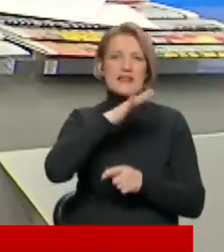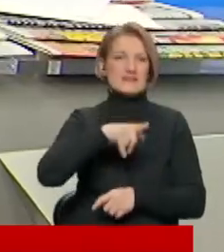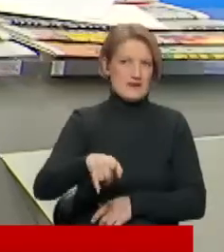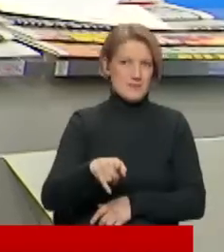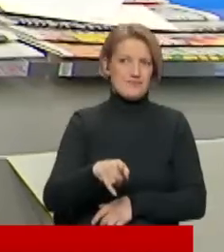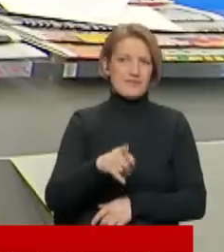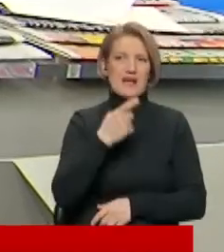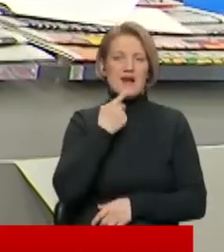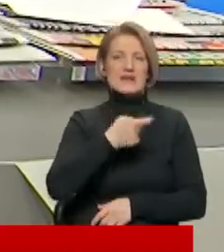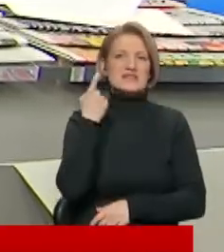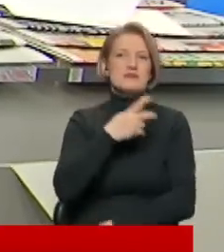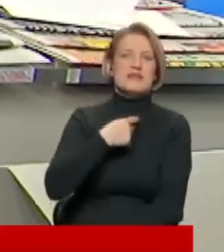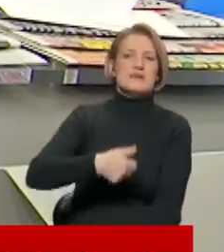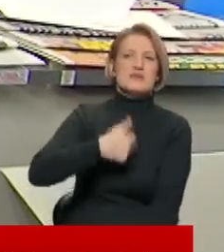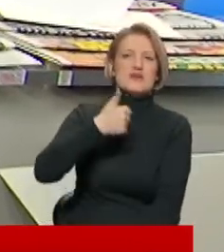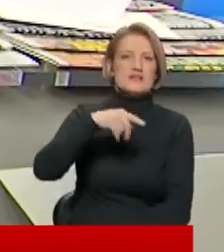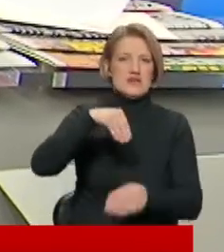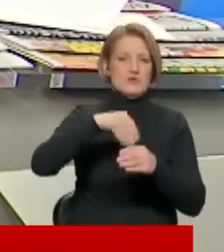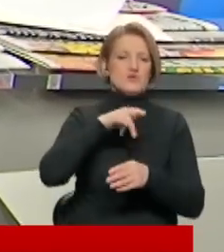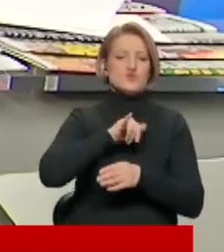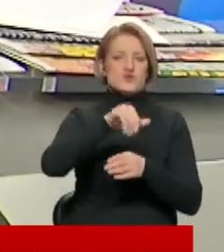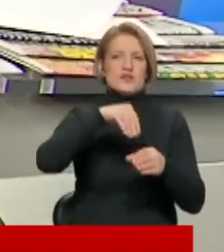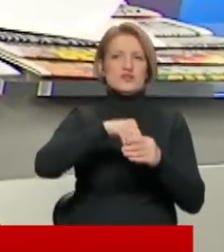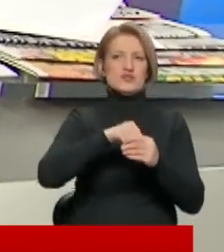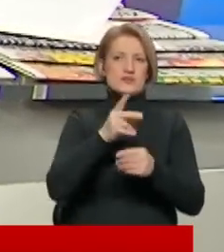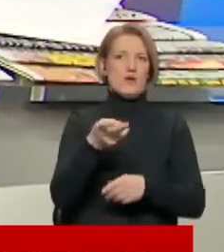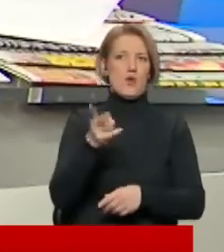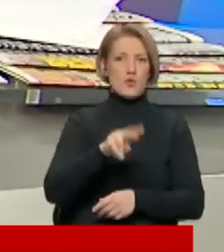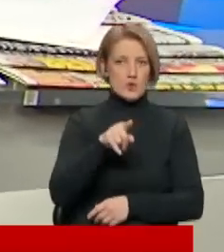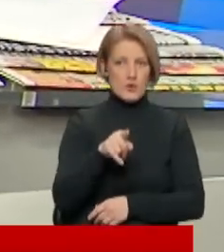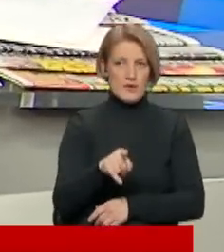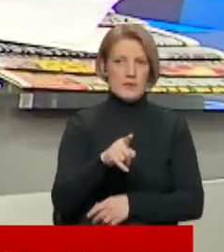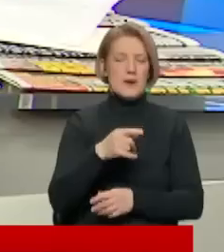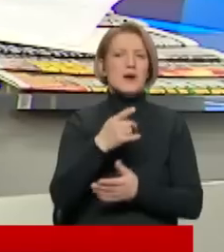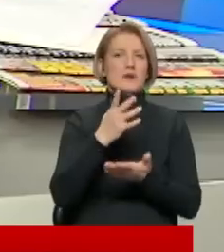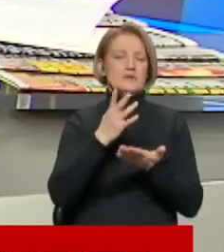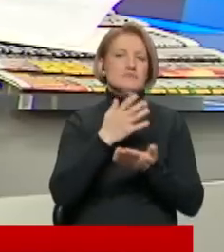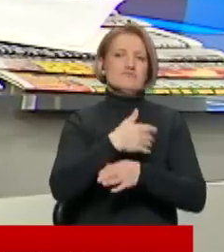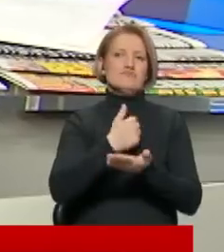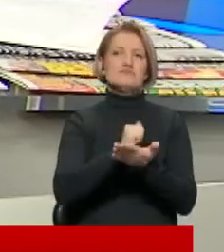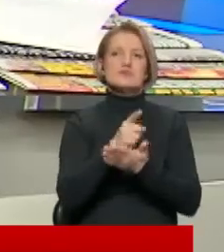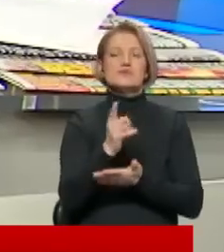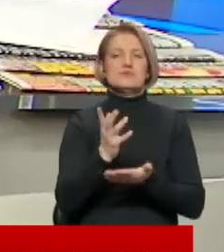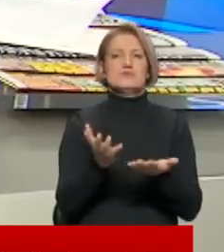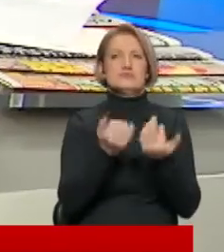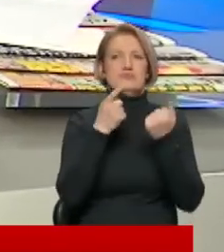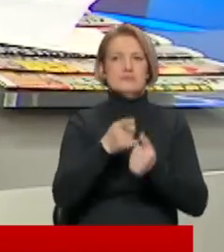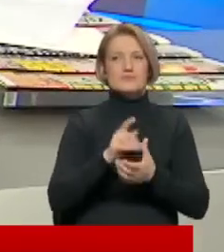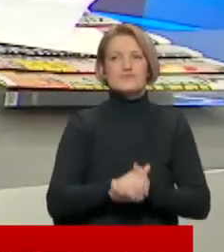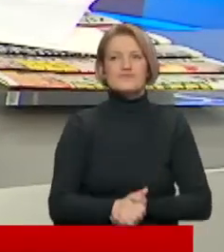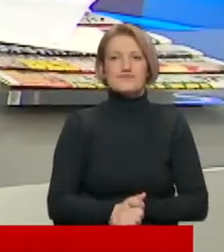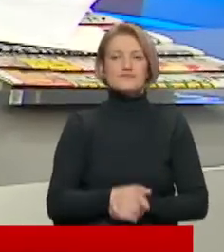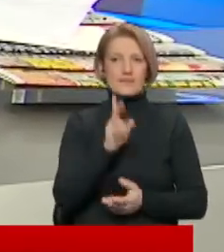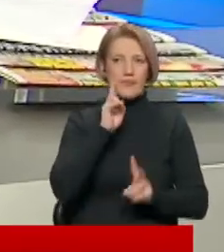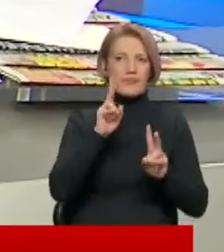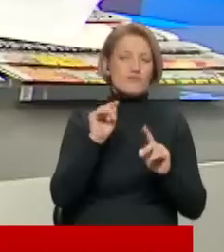Santa monica'nın eski belediye başkanı Uçağın içinde o hayatını kaybediyor bu kazada pilot kurtuluyor pilotla ilgili soruşturmada başlatıldı